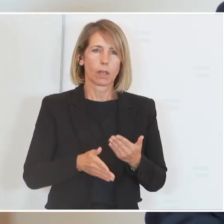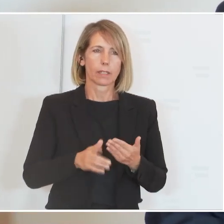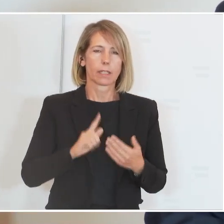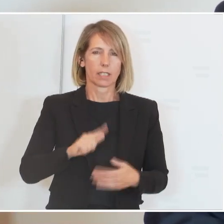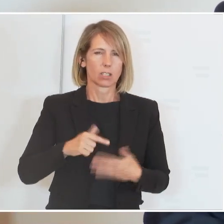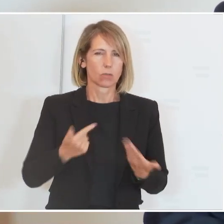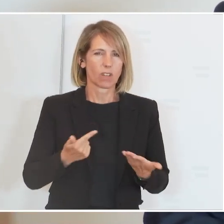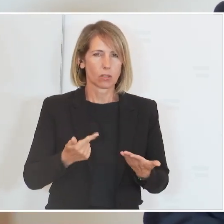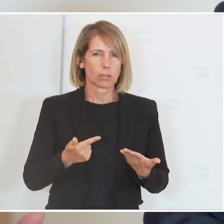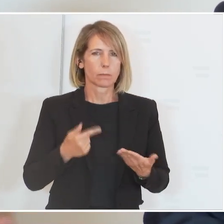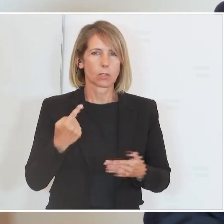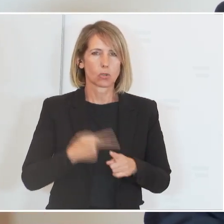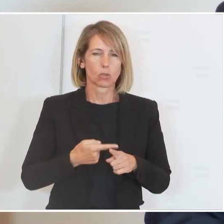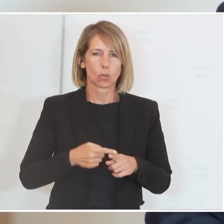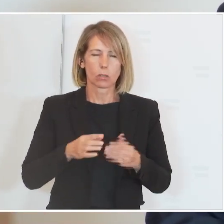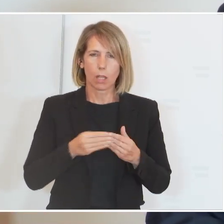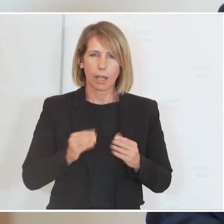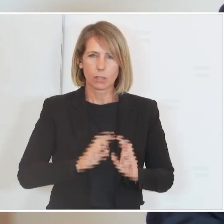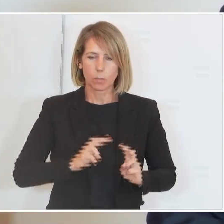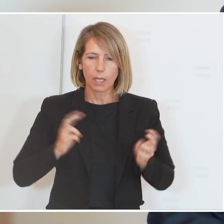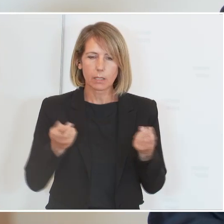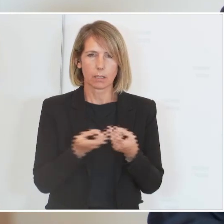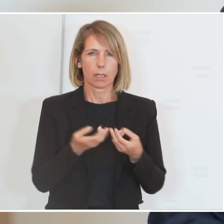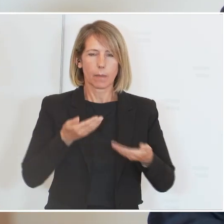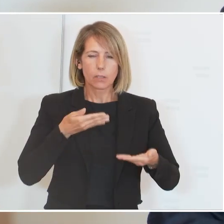72 Stunden mit allen Expertinnen und Experten